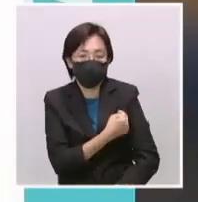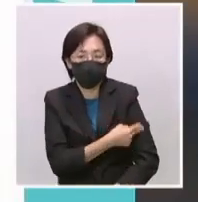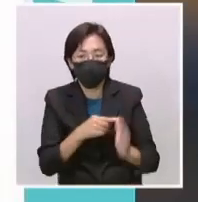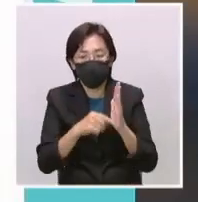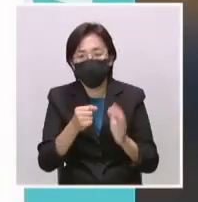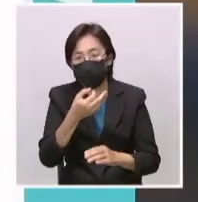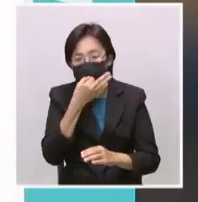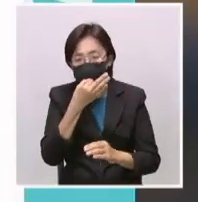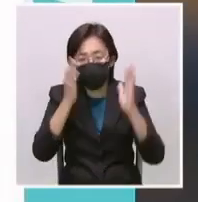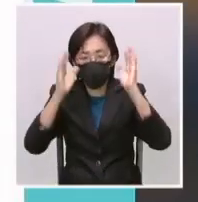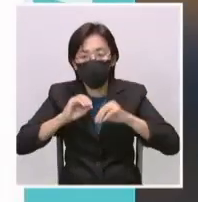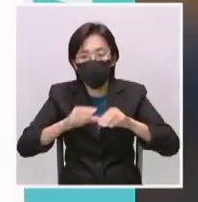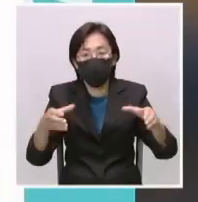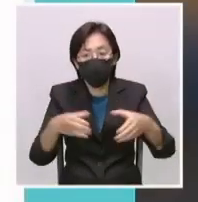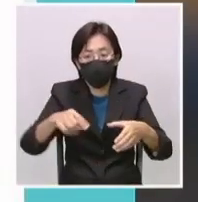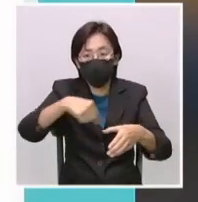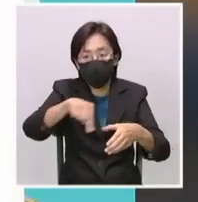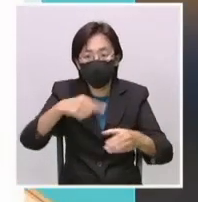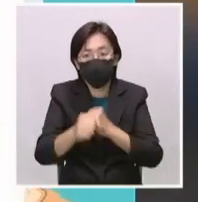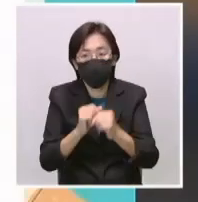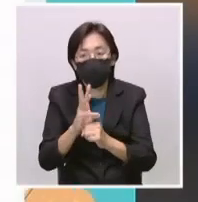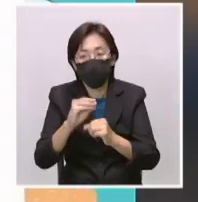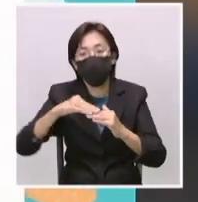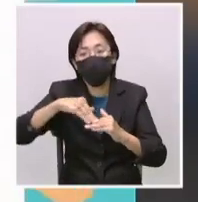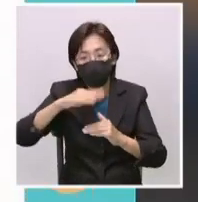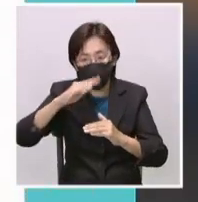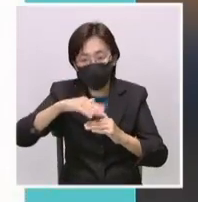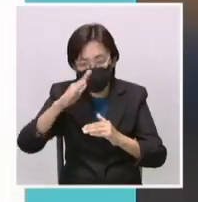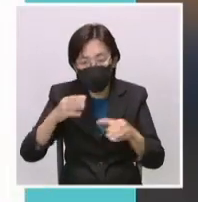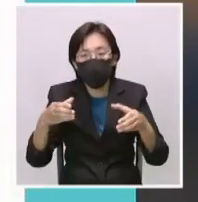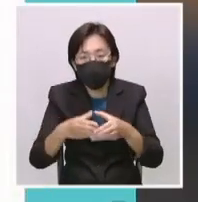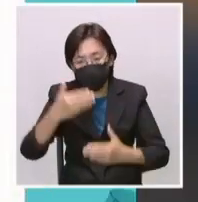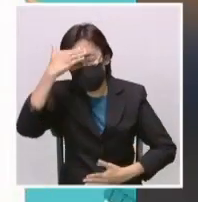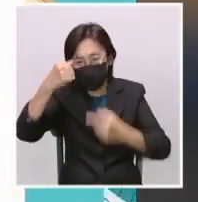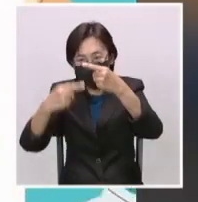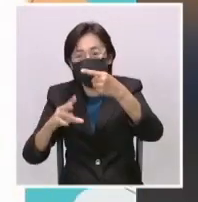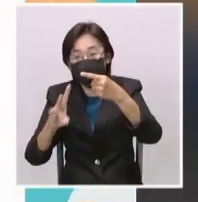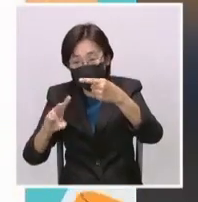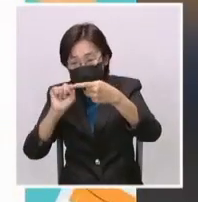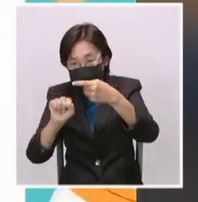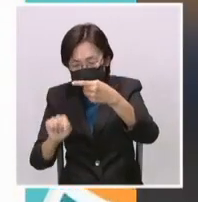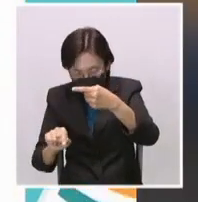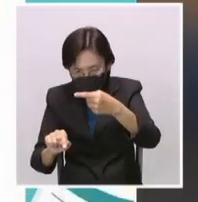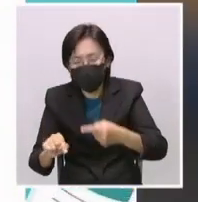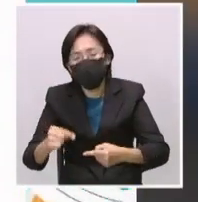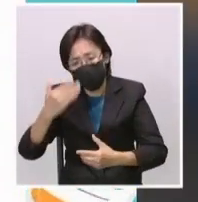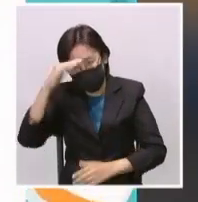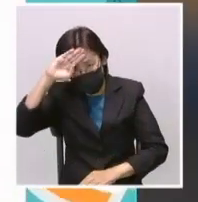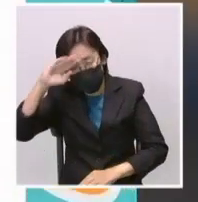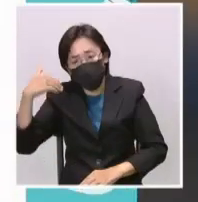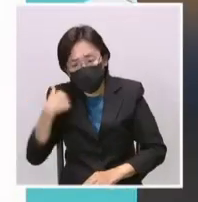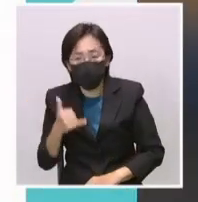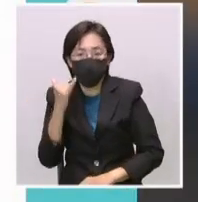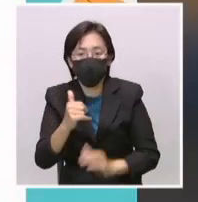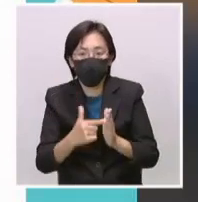ครประกาศให้ประชาชนเฉพาะกลุ่มเปราะบางอายุ60ปีขึ้นไปและกลุ่มเสี่ยง7โรคสามารถมาฉีดวัคซีนเข็มแรกเป็